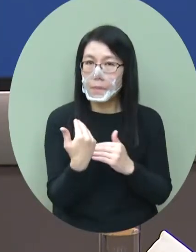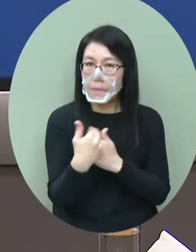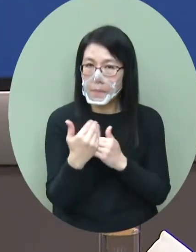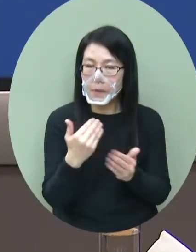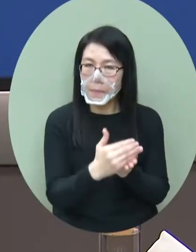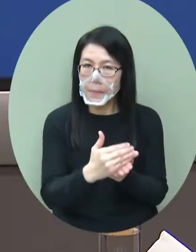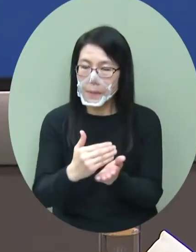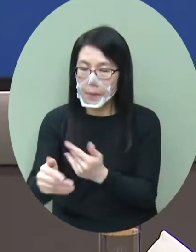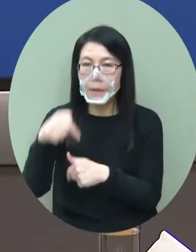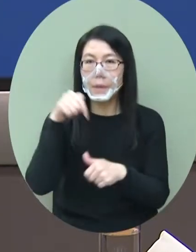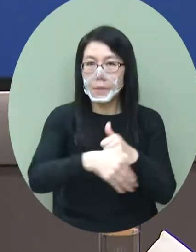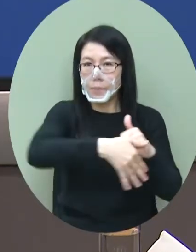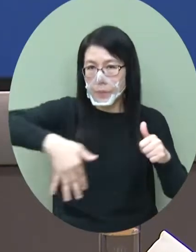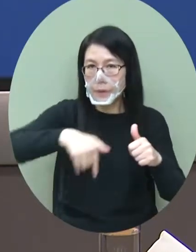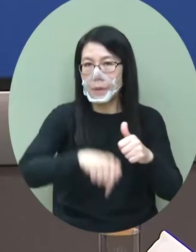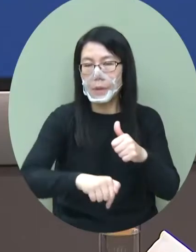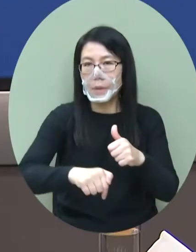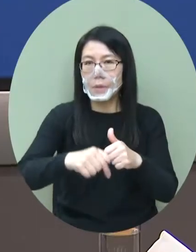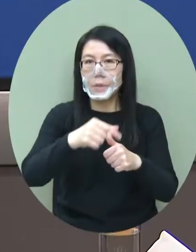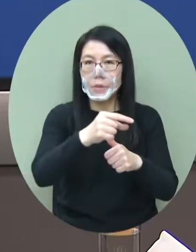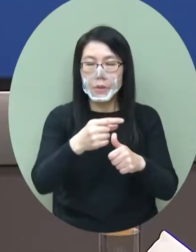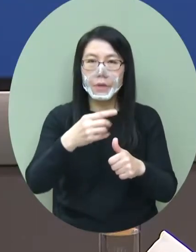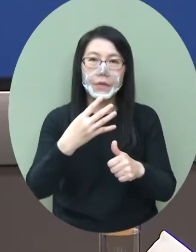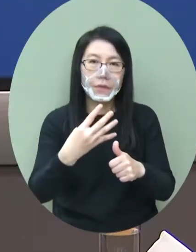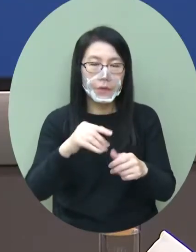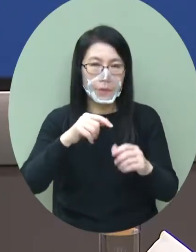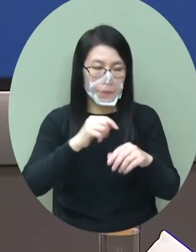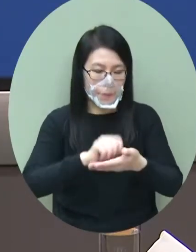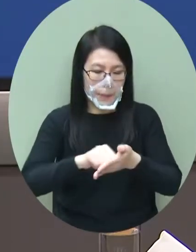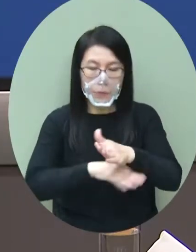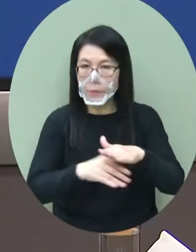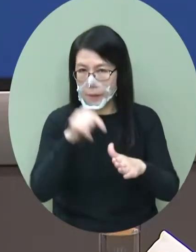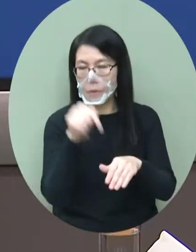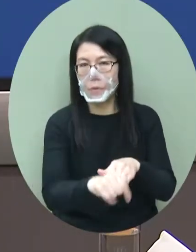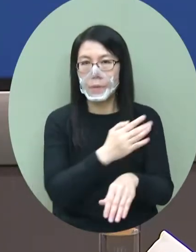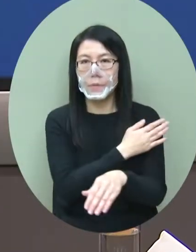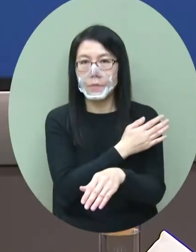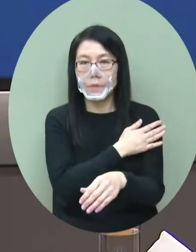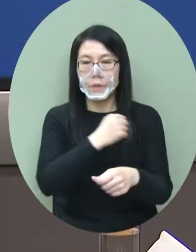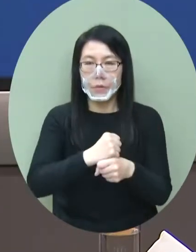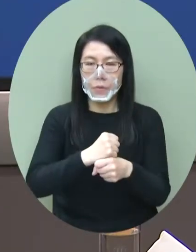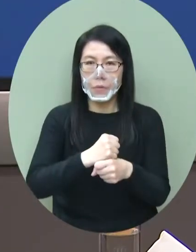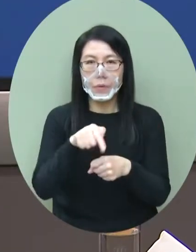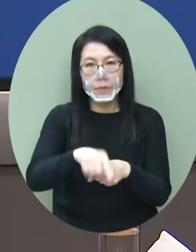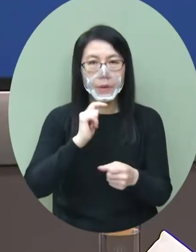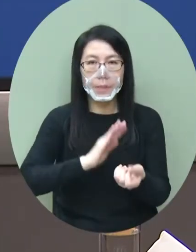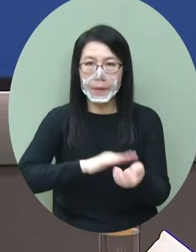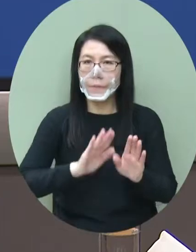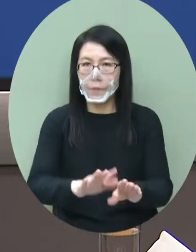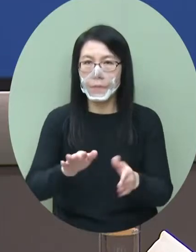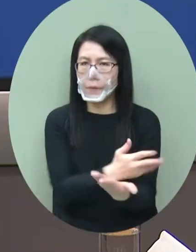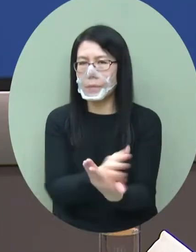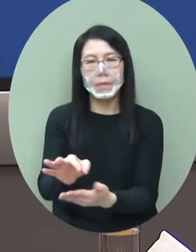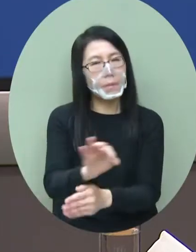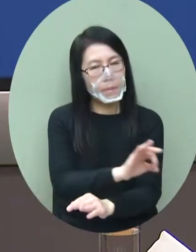还有在派发物品的时候我们有这个西佛办公室，